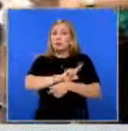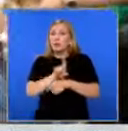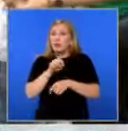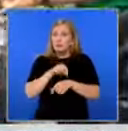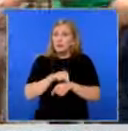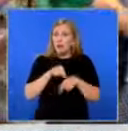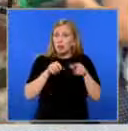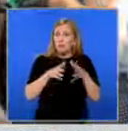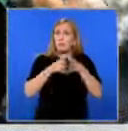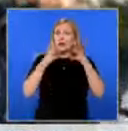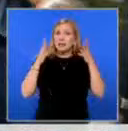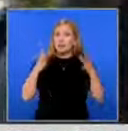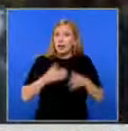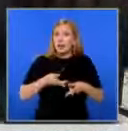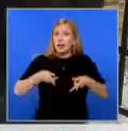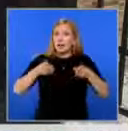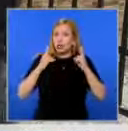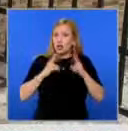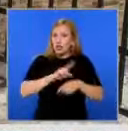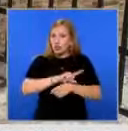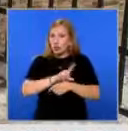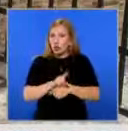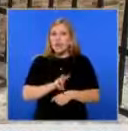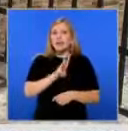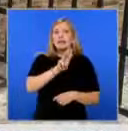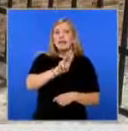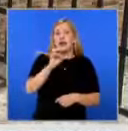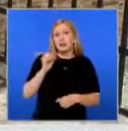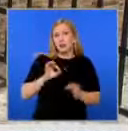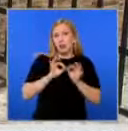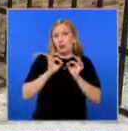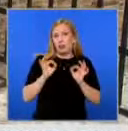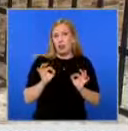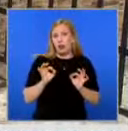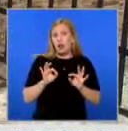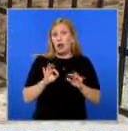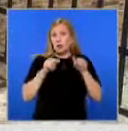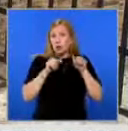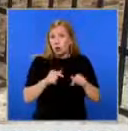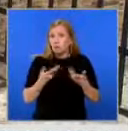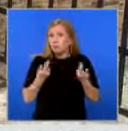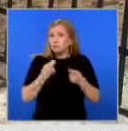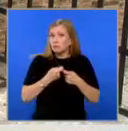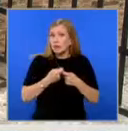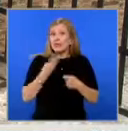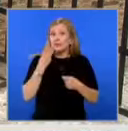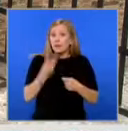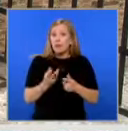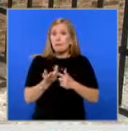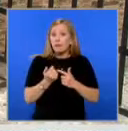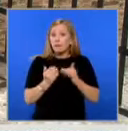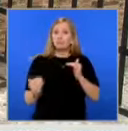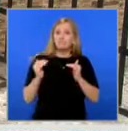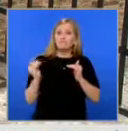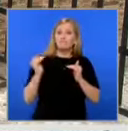максимална разрешена скорост за движение в този участък от 30 км тоест близо три пъти по-висока скорост от максимално